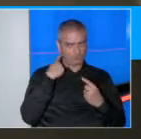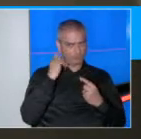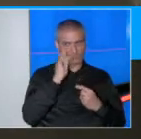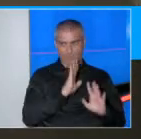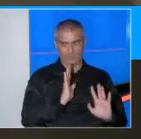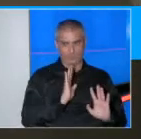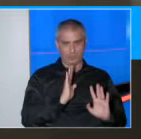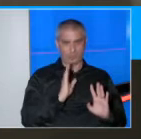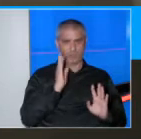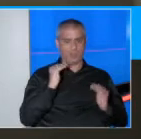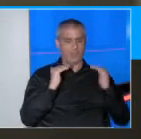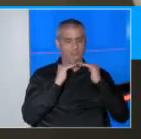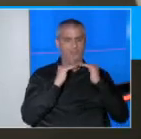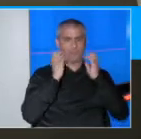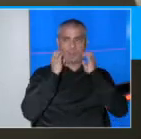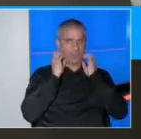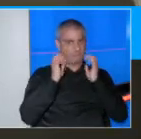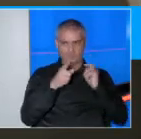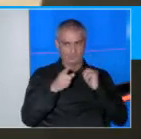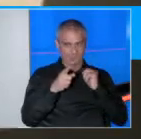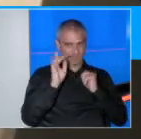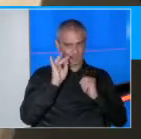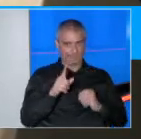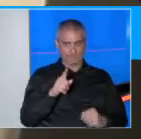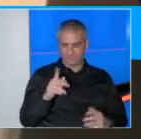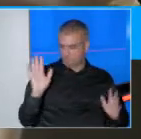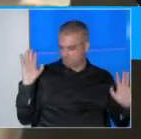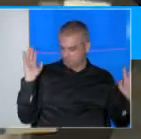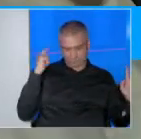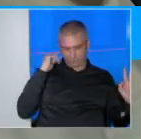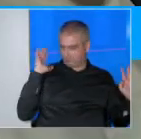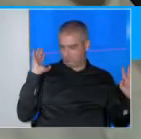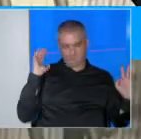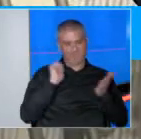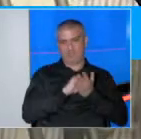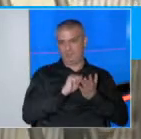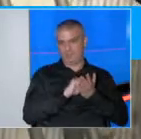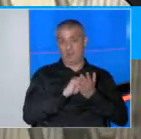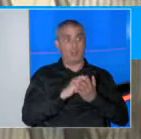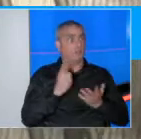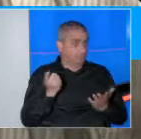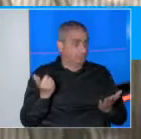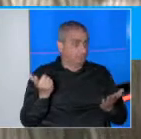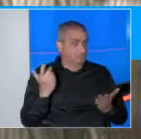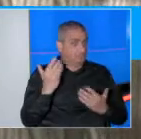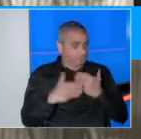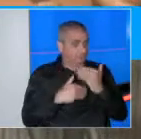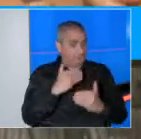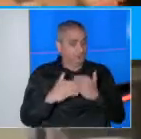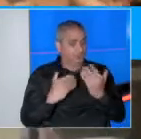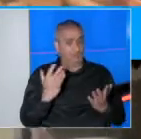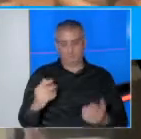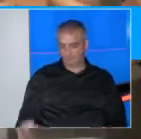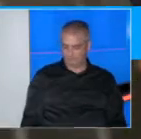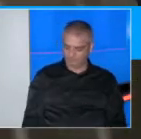נגדו, את ההשוואה הזו לרבין, זה אתה מגנה? לא, לא, לא, לא שמעת ממני דברים כאלה, חלילה. לא, זה דרך, זה צעד בדרך, צריך להגיד את